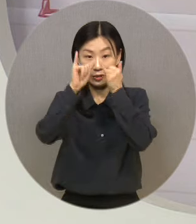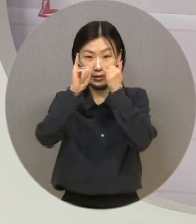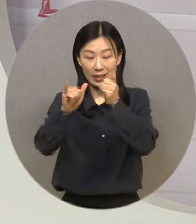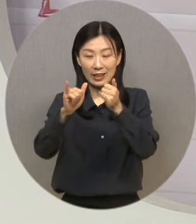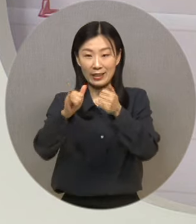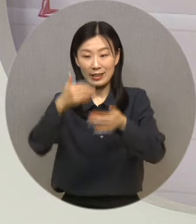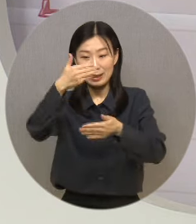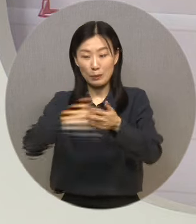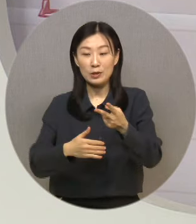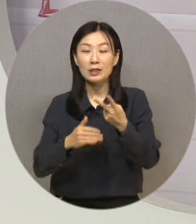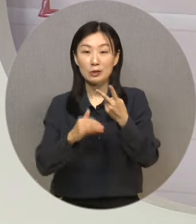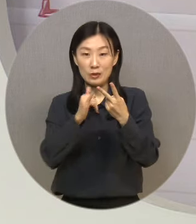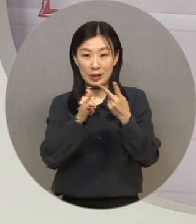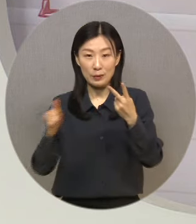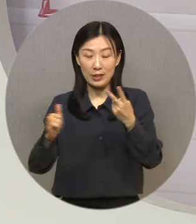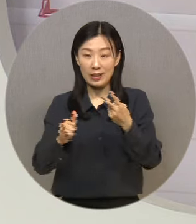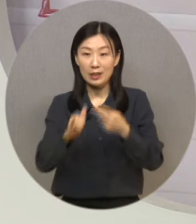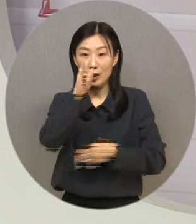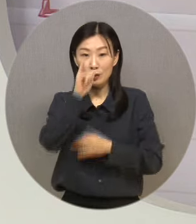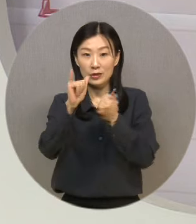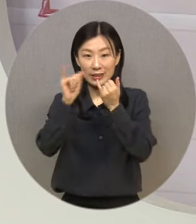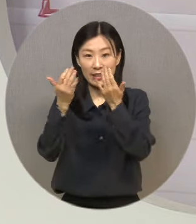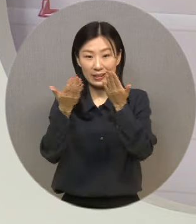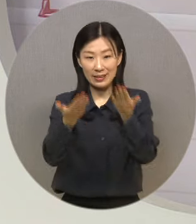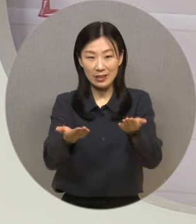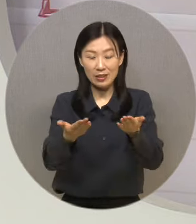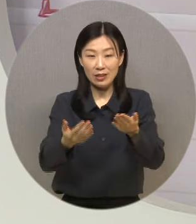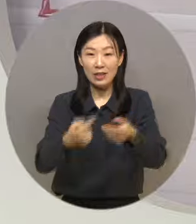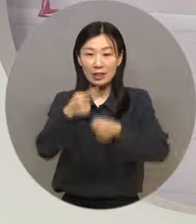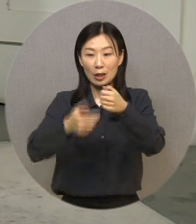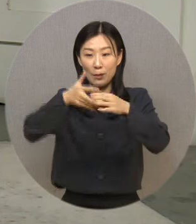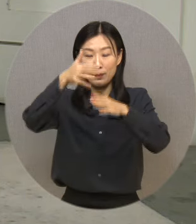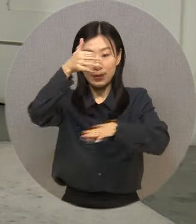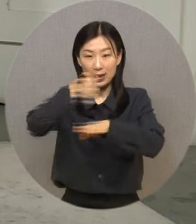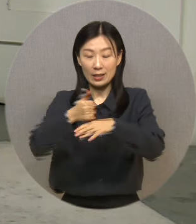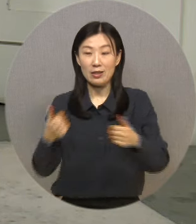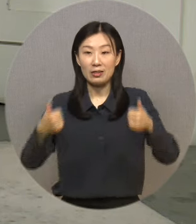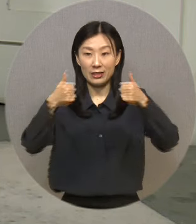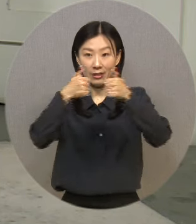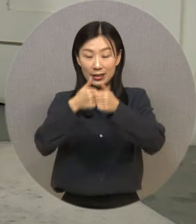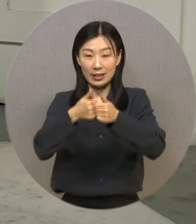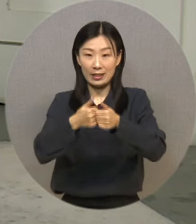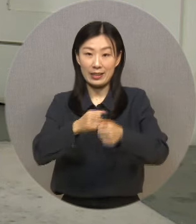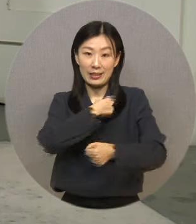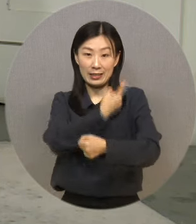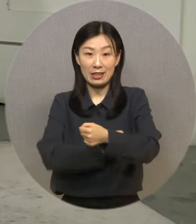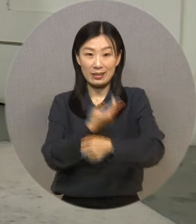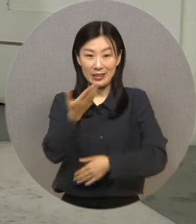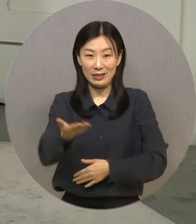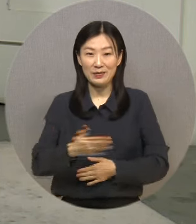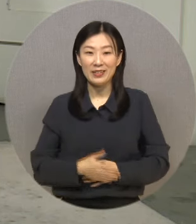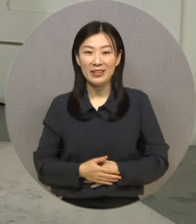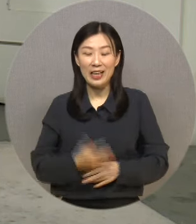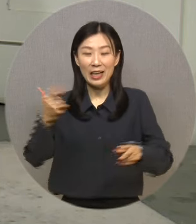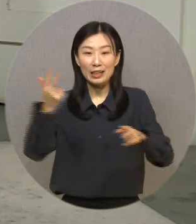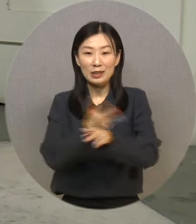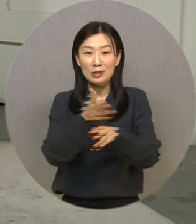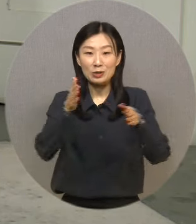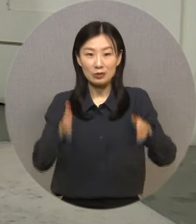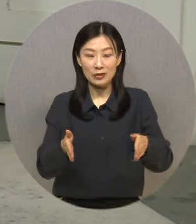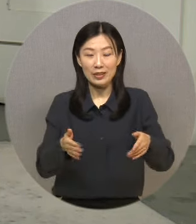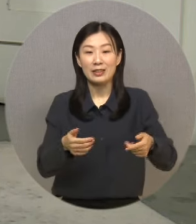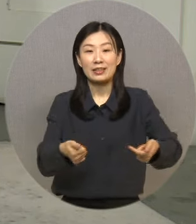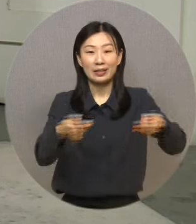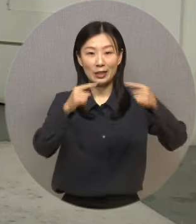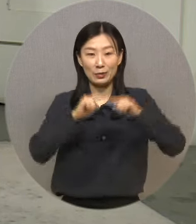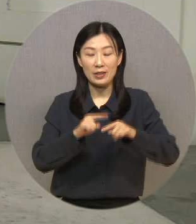분에게는 우수상을 드리고 연말 결선에 나갈 자격을 부여합니다. 주간 본선 참가자 전원에게 쌍방울과